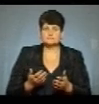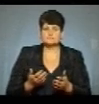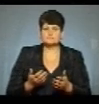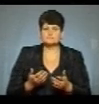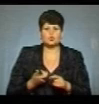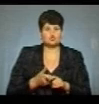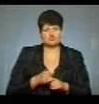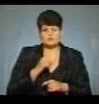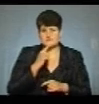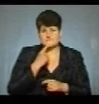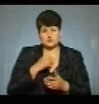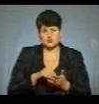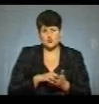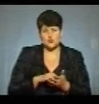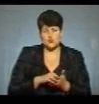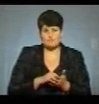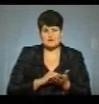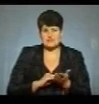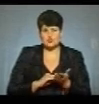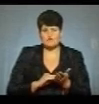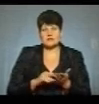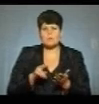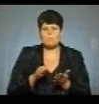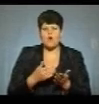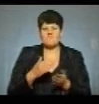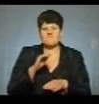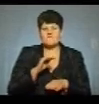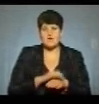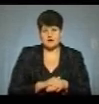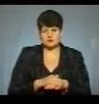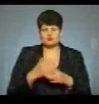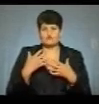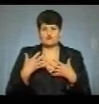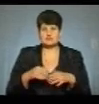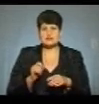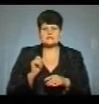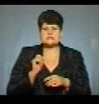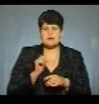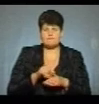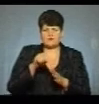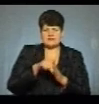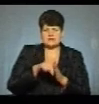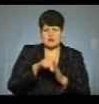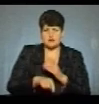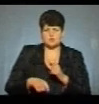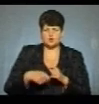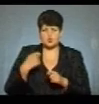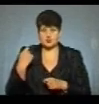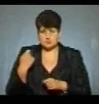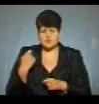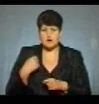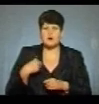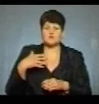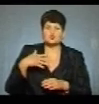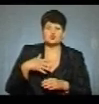жаль, дуже важко документувати по факту вже замовницький характер злочинів, але